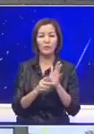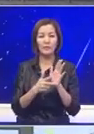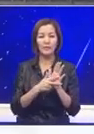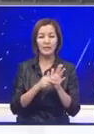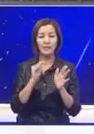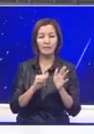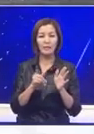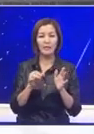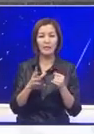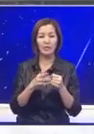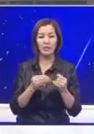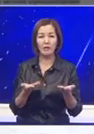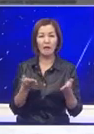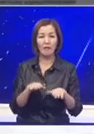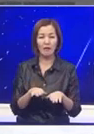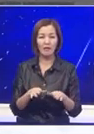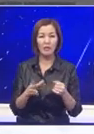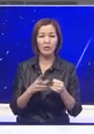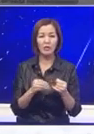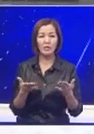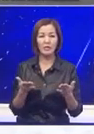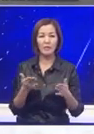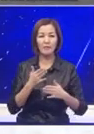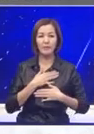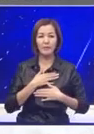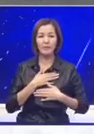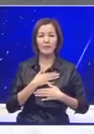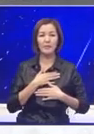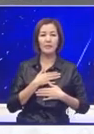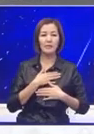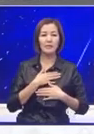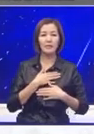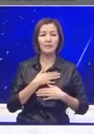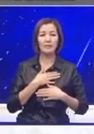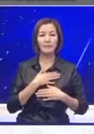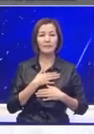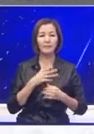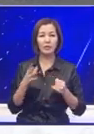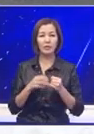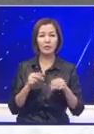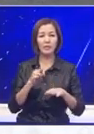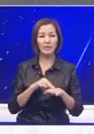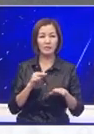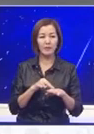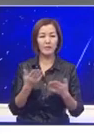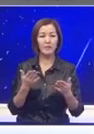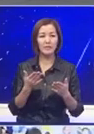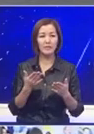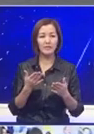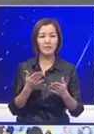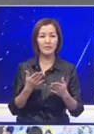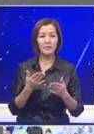отыр. Қалған жерлерді біз қазір жер инспекциясының